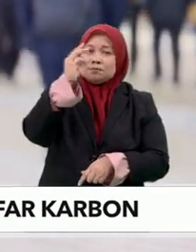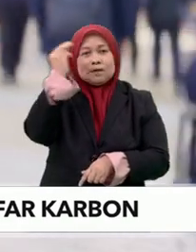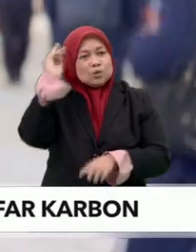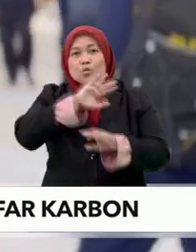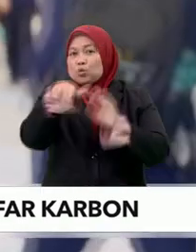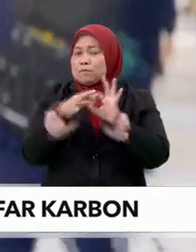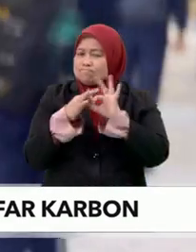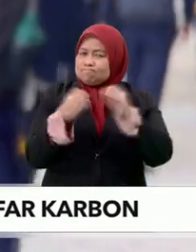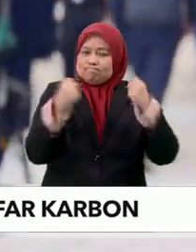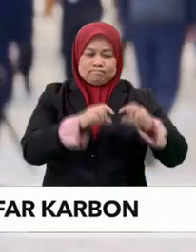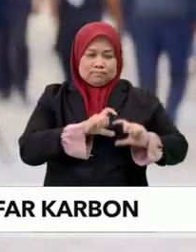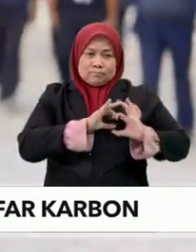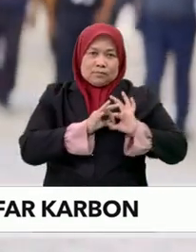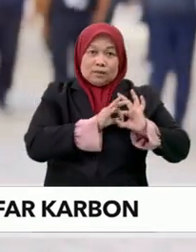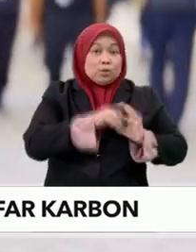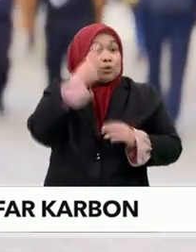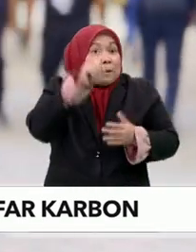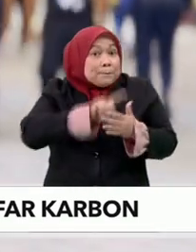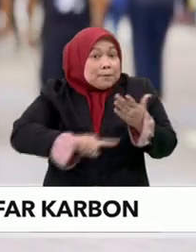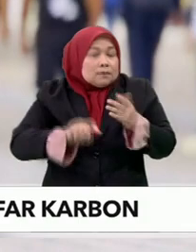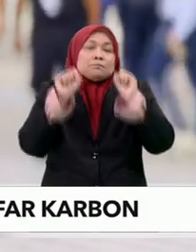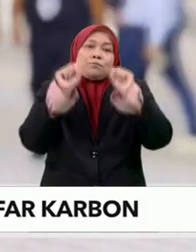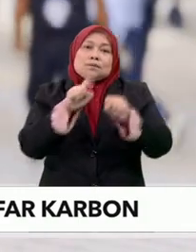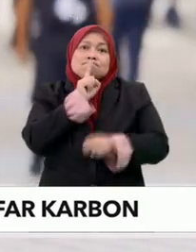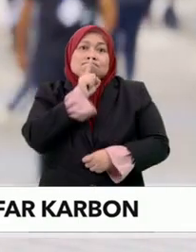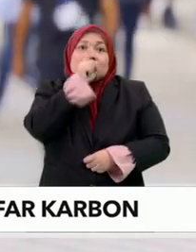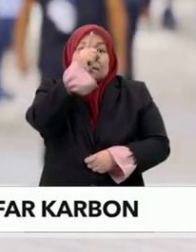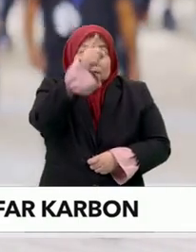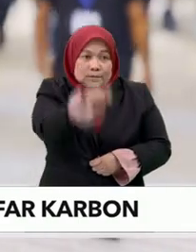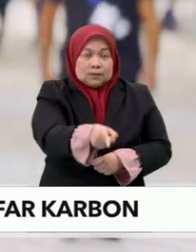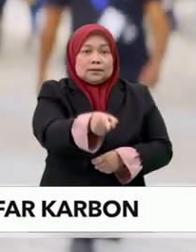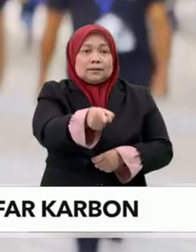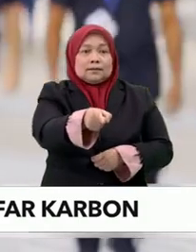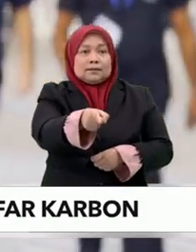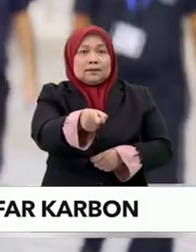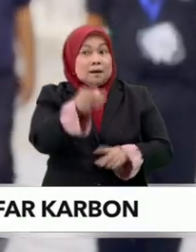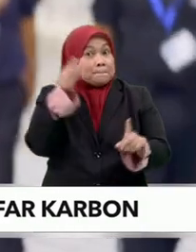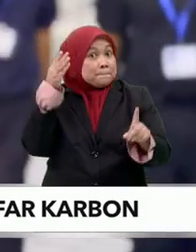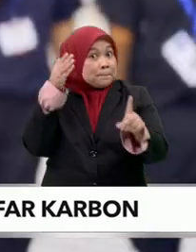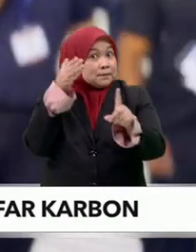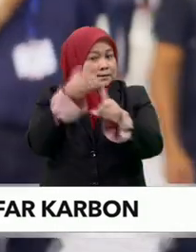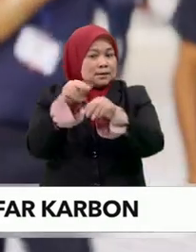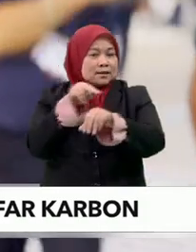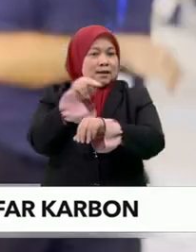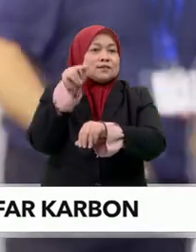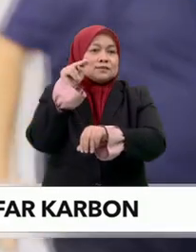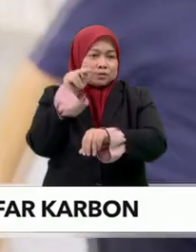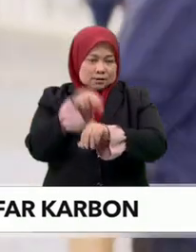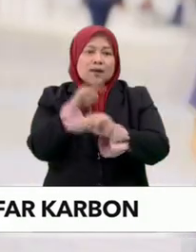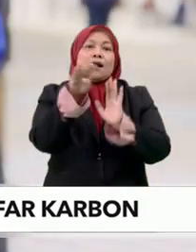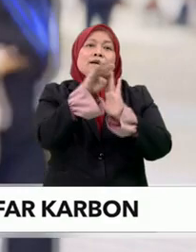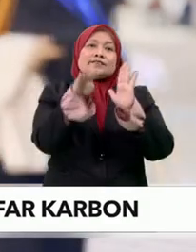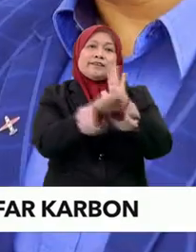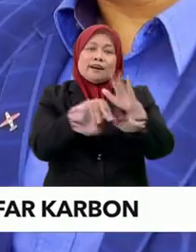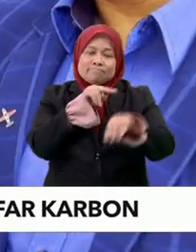teguh bersama dengan kerajaan supaya kita dapat merealisasikan misi nasional, agenda nasional